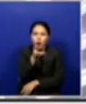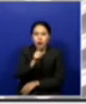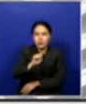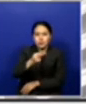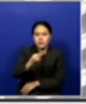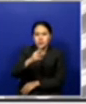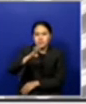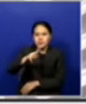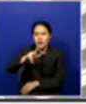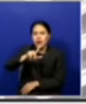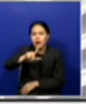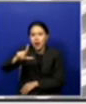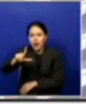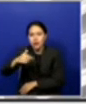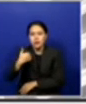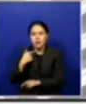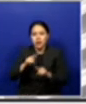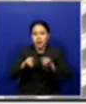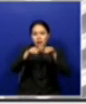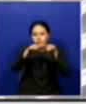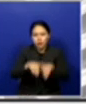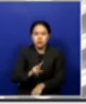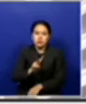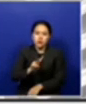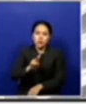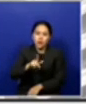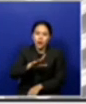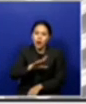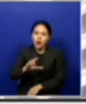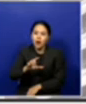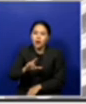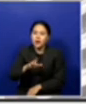นี่ยถ้าให้แค่ 2,000 ล้านเขาจะไม่ขอรับ